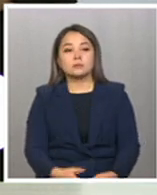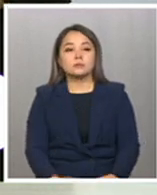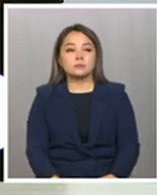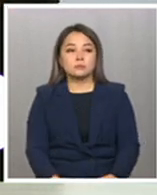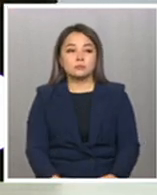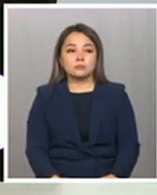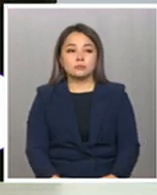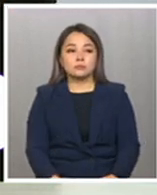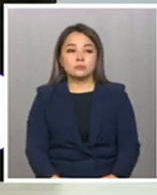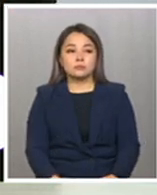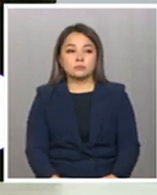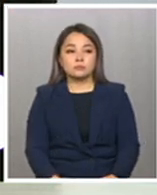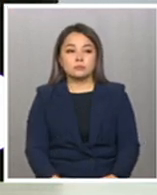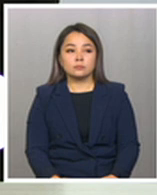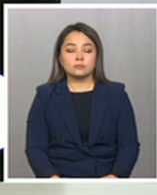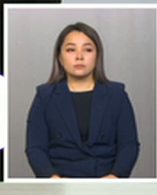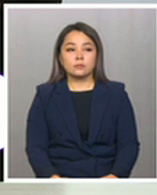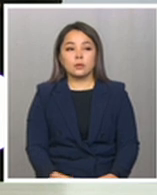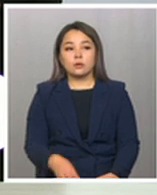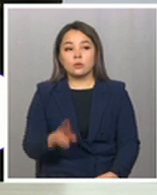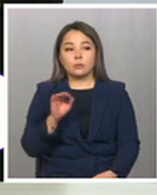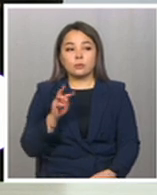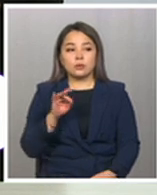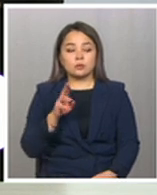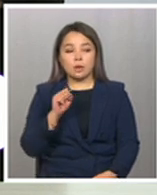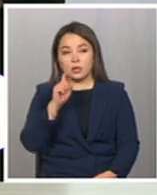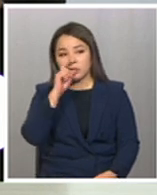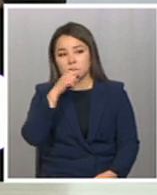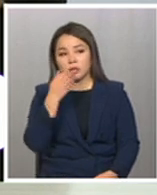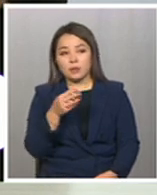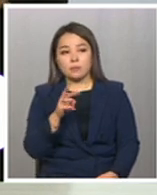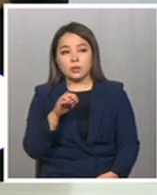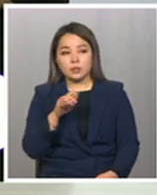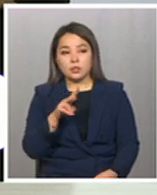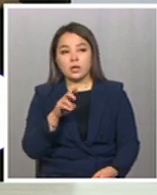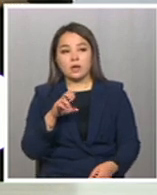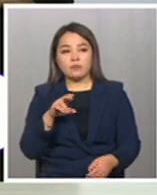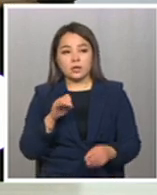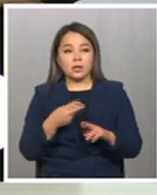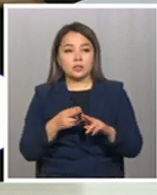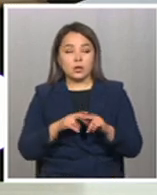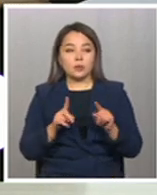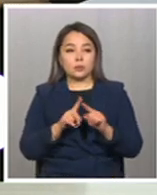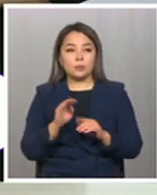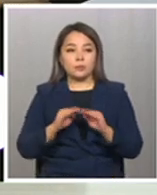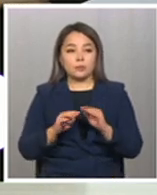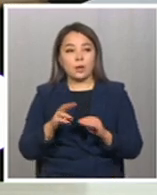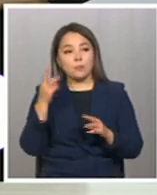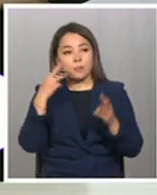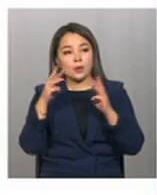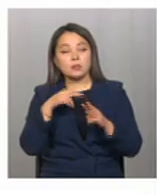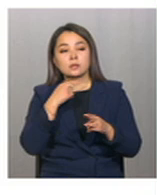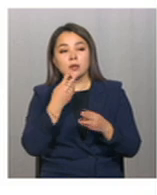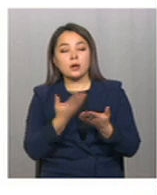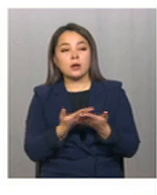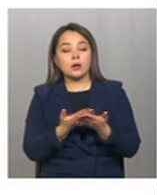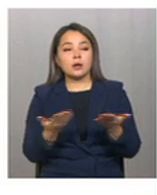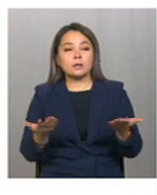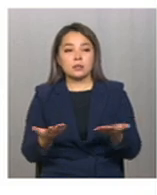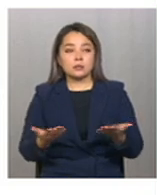қарастырайық. Құмырсқа қышқылы метил эфирінің шар өзекті моделін көрсетіңіздер.